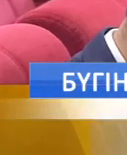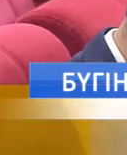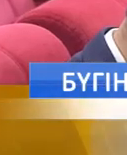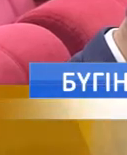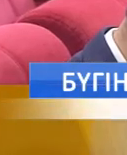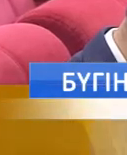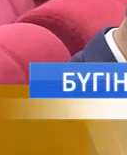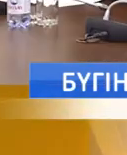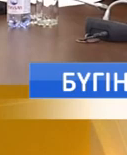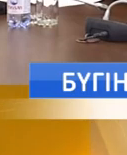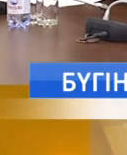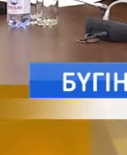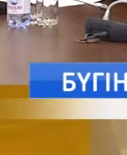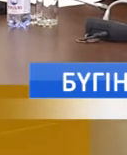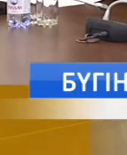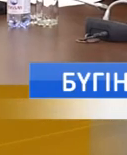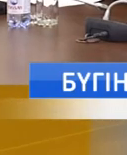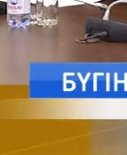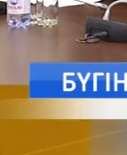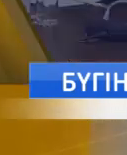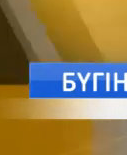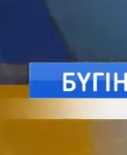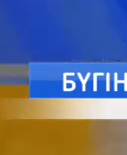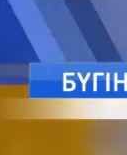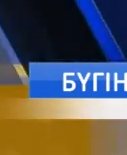пысықталды. Жауаптыларға нақты тапсырмалар жүктелді.